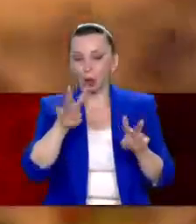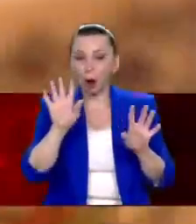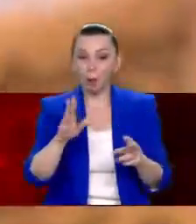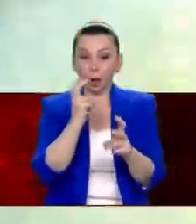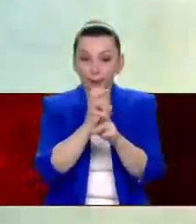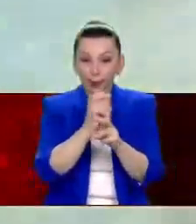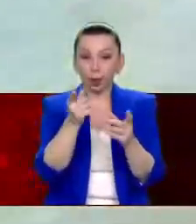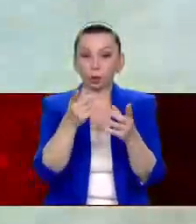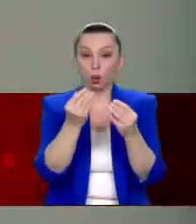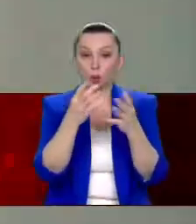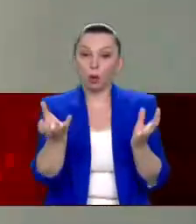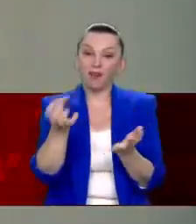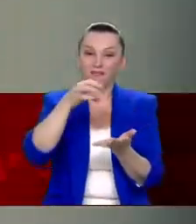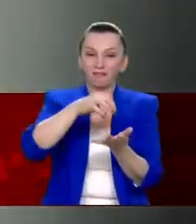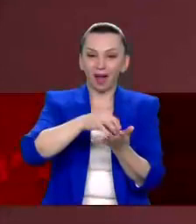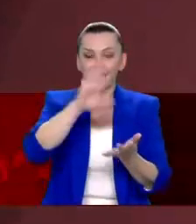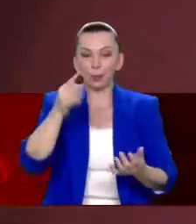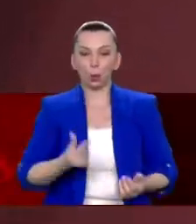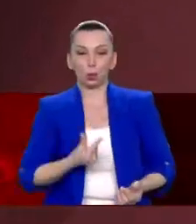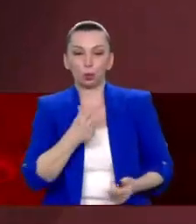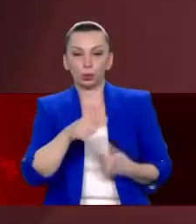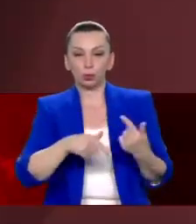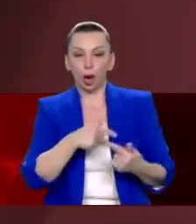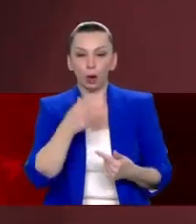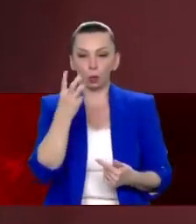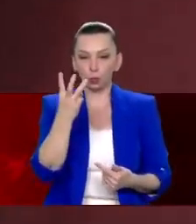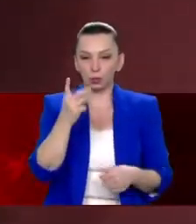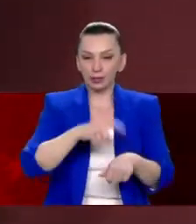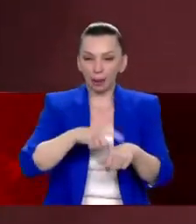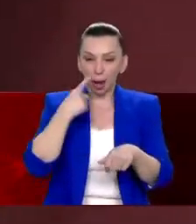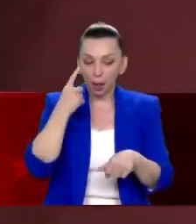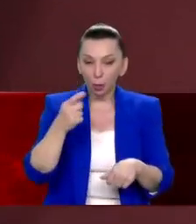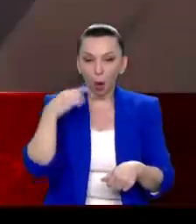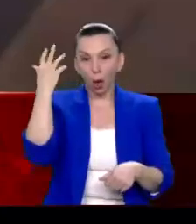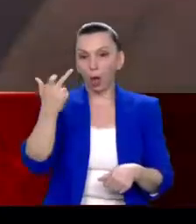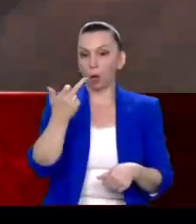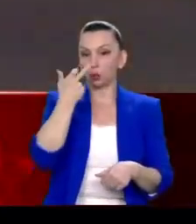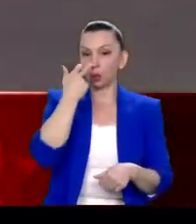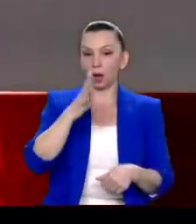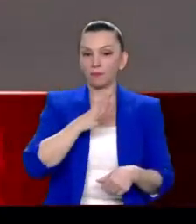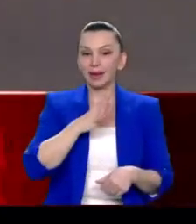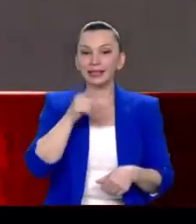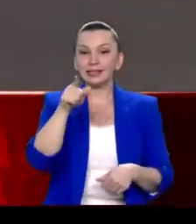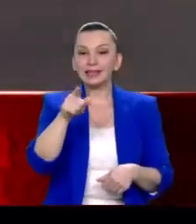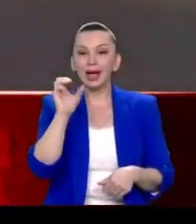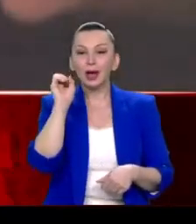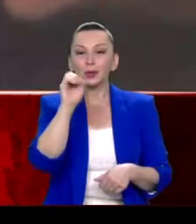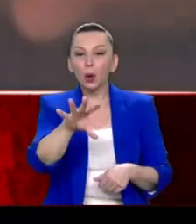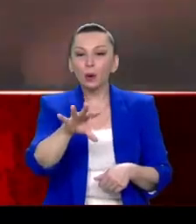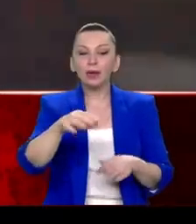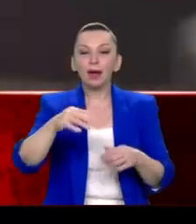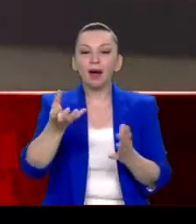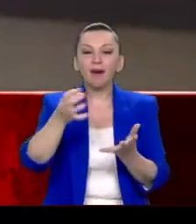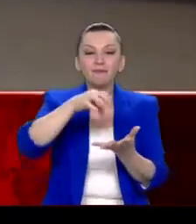tehlike çok büyük. Falda umut ararken 3 vakte kadar dolandırılabilirsiniz. Size gönderilen bir fal